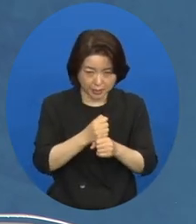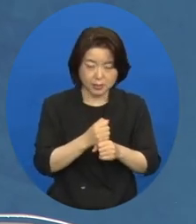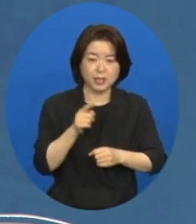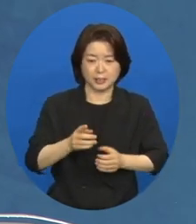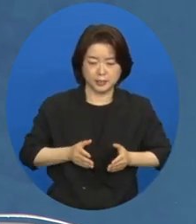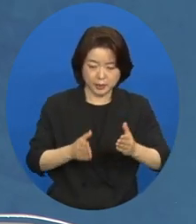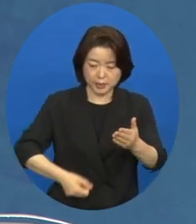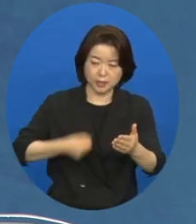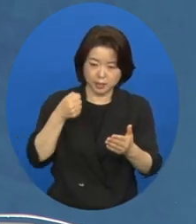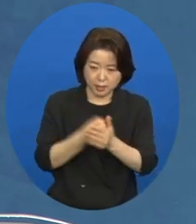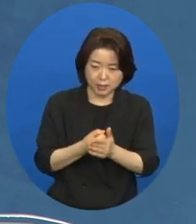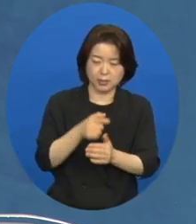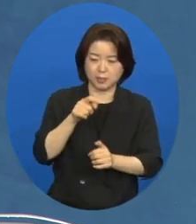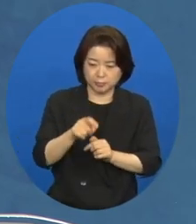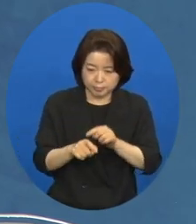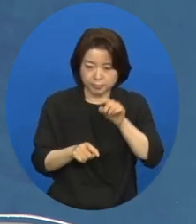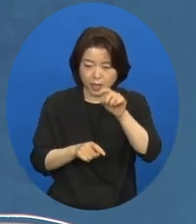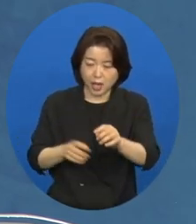길을 결단하면서부터